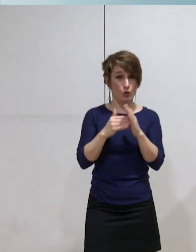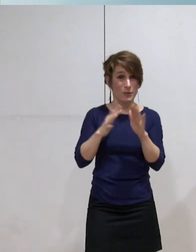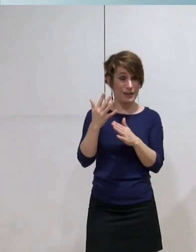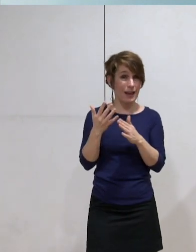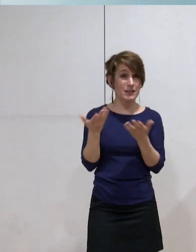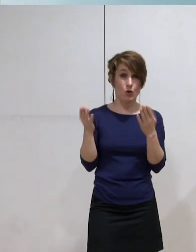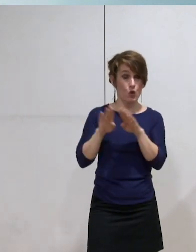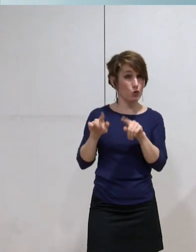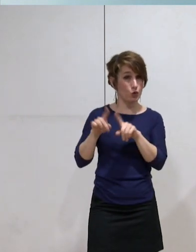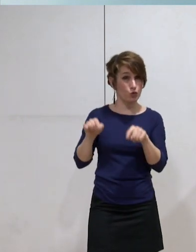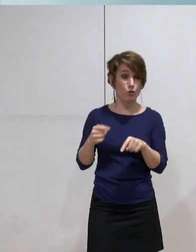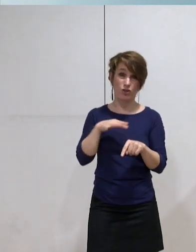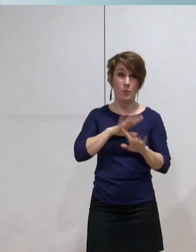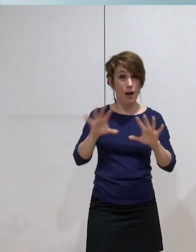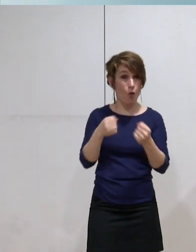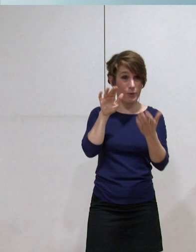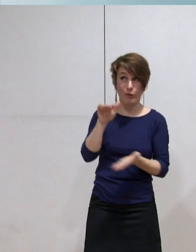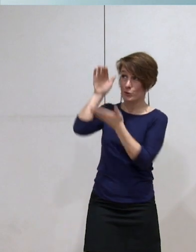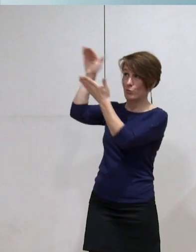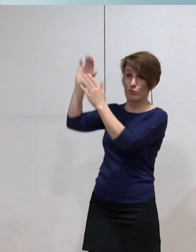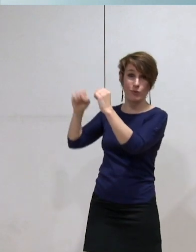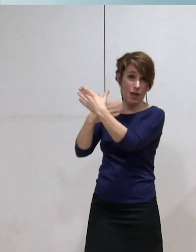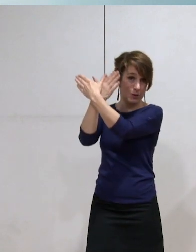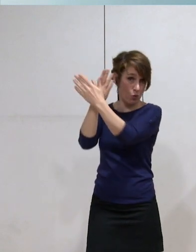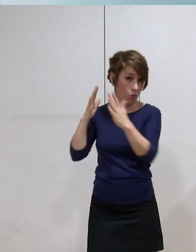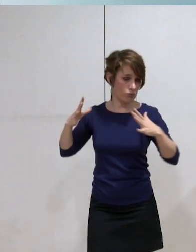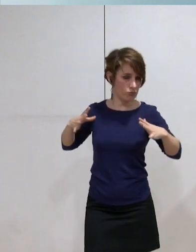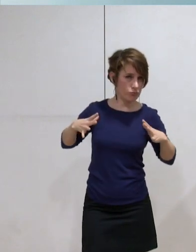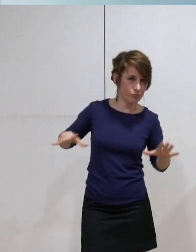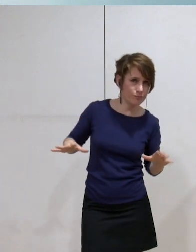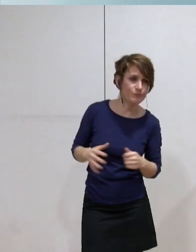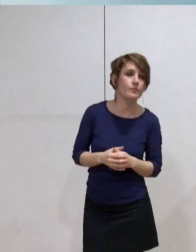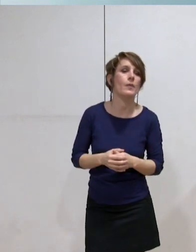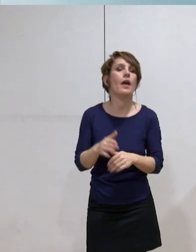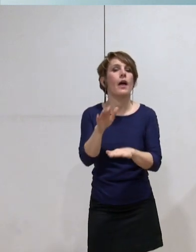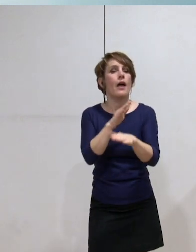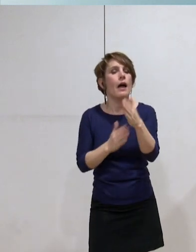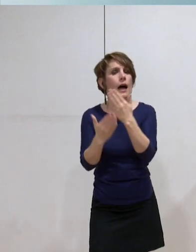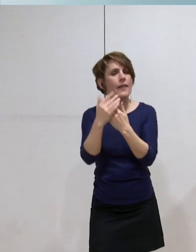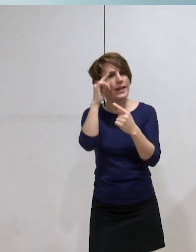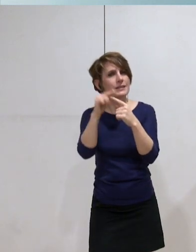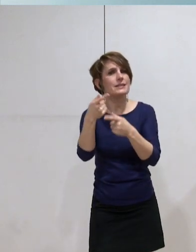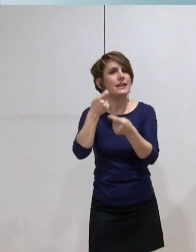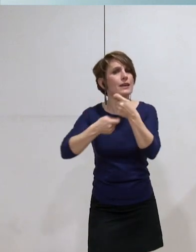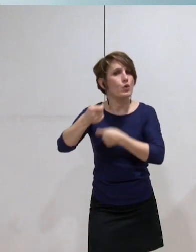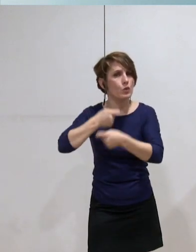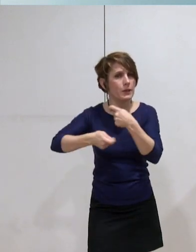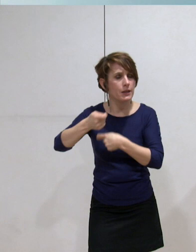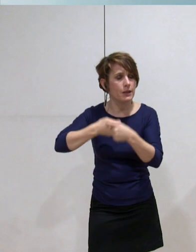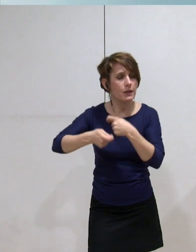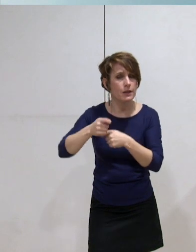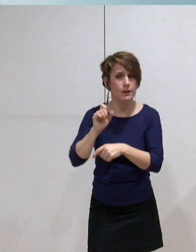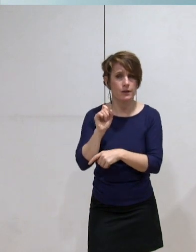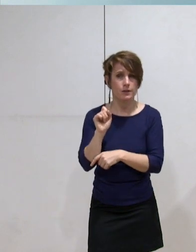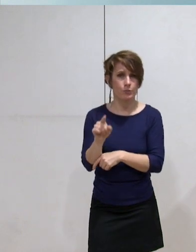suite au transfert de la compétence à la métropole sur le budget annexe économie il correspond à